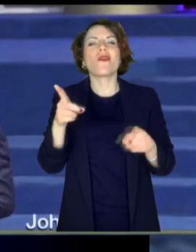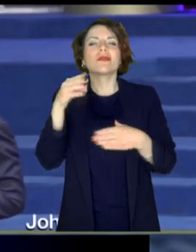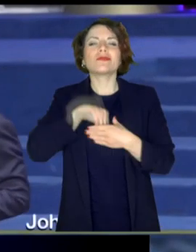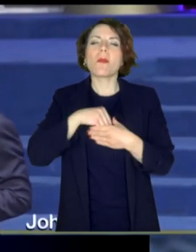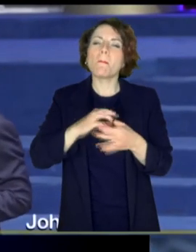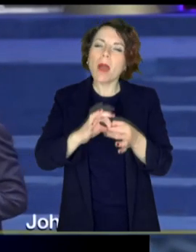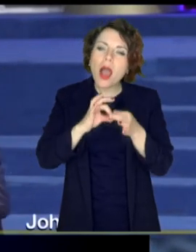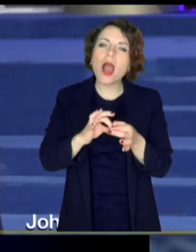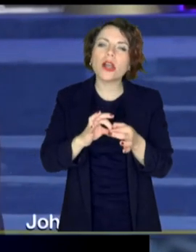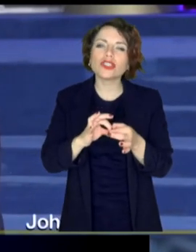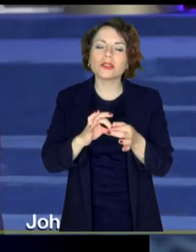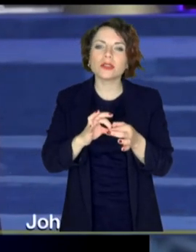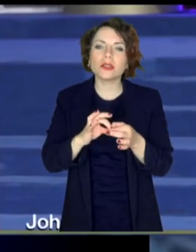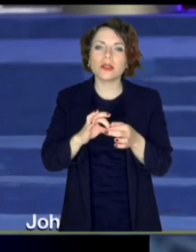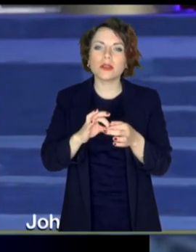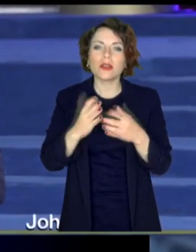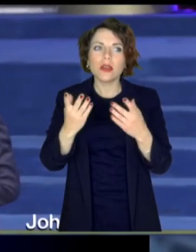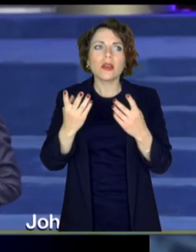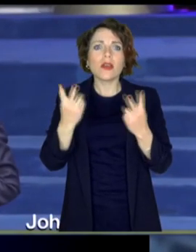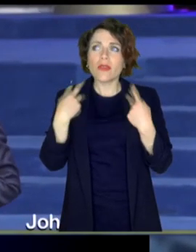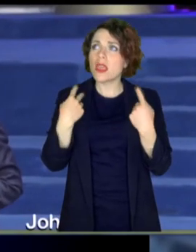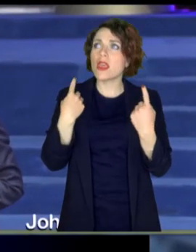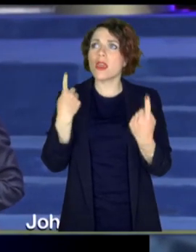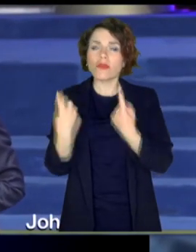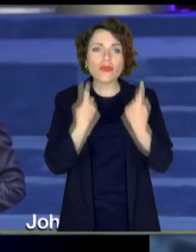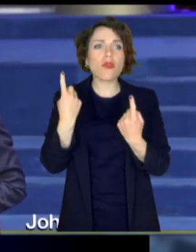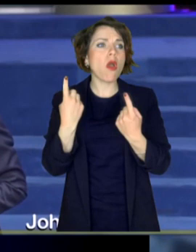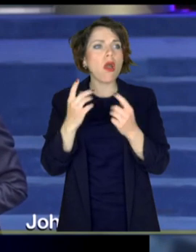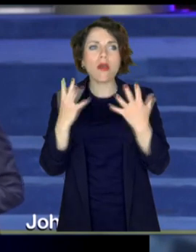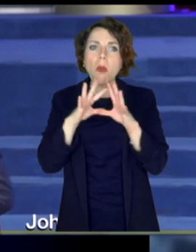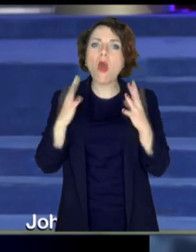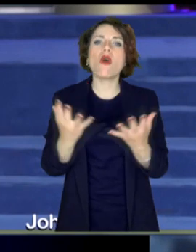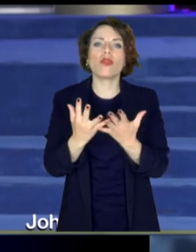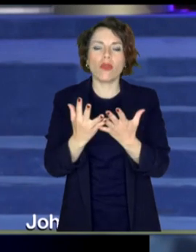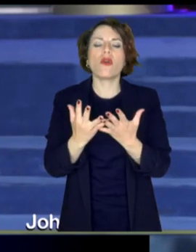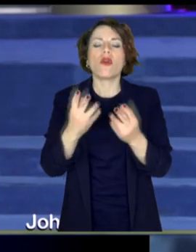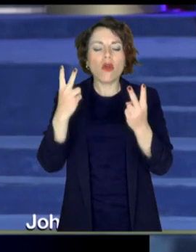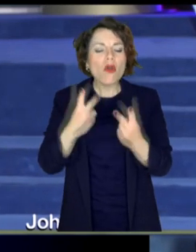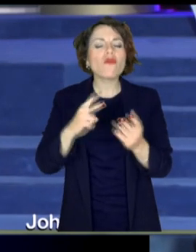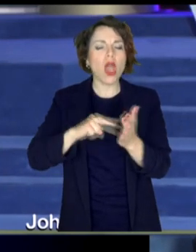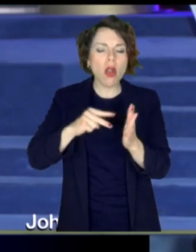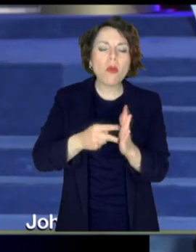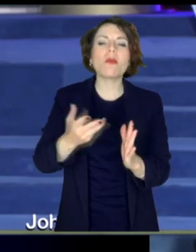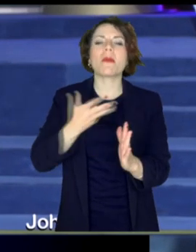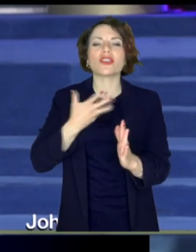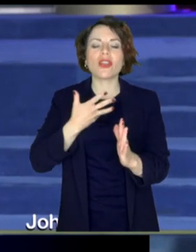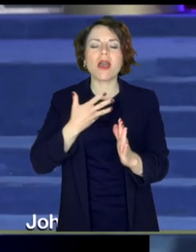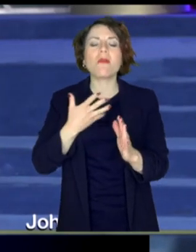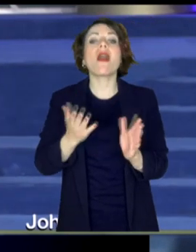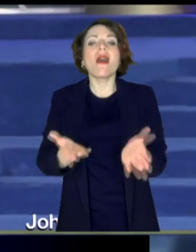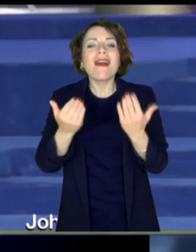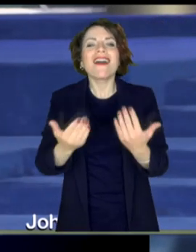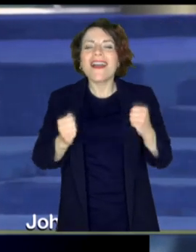Nel mondo avete, che cosa? Tribolazione. Ma